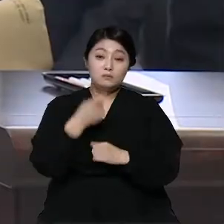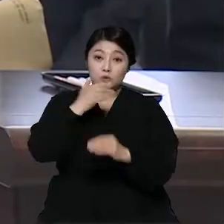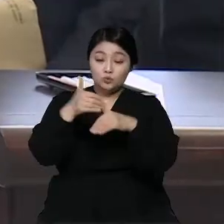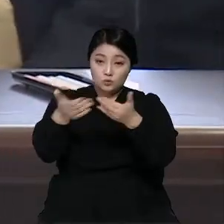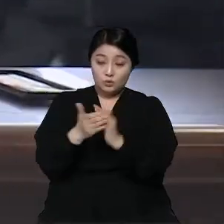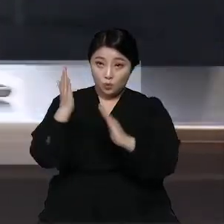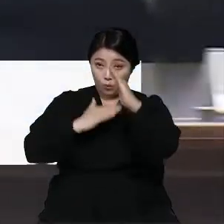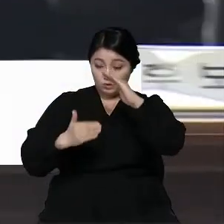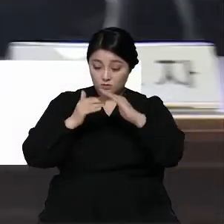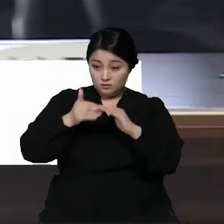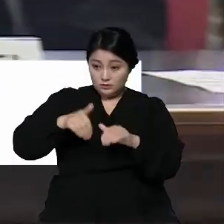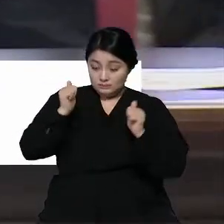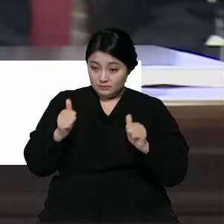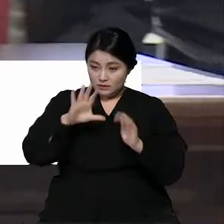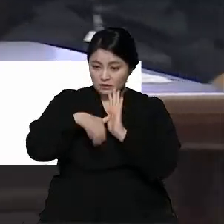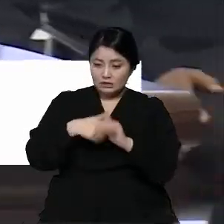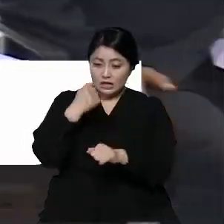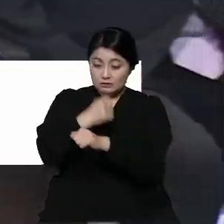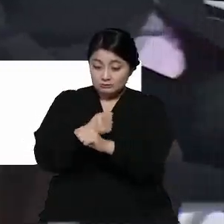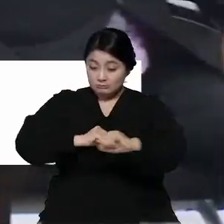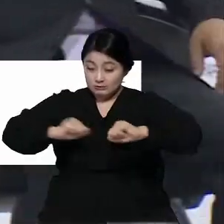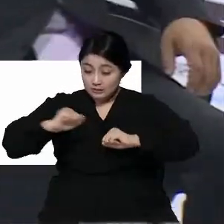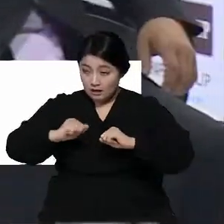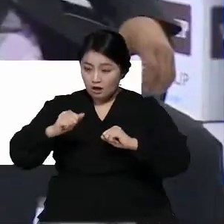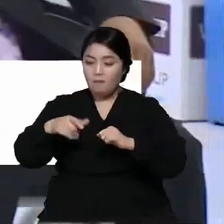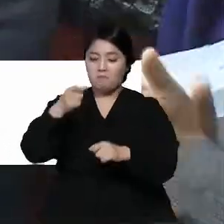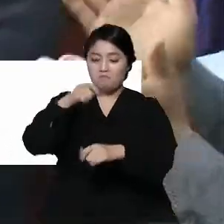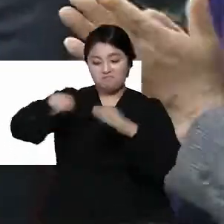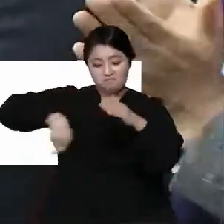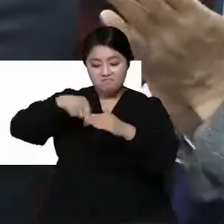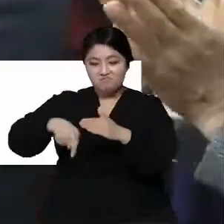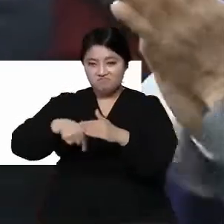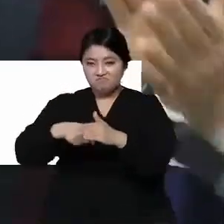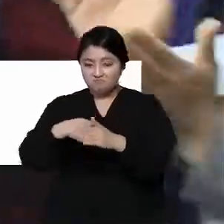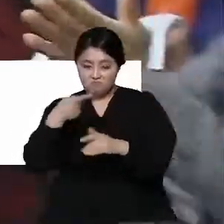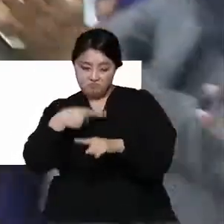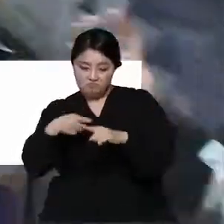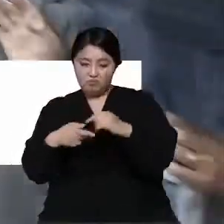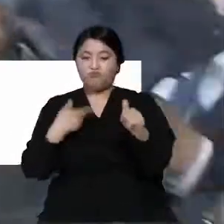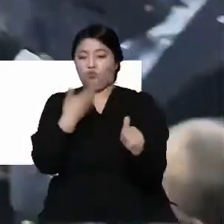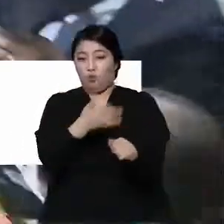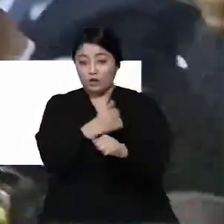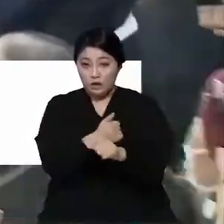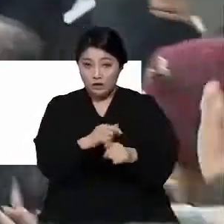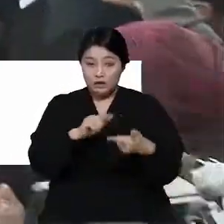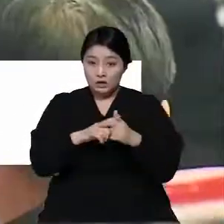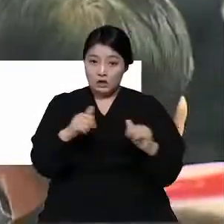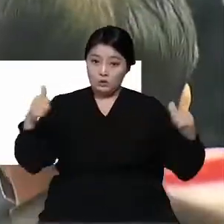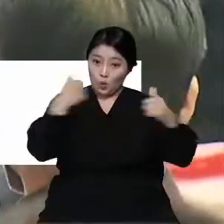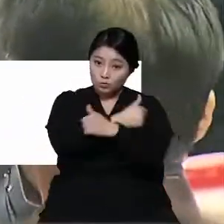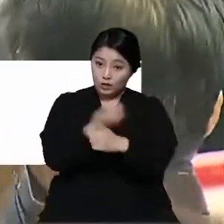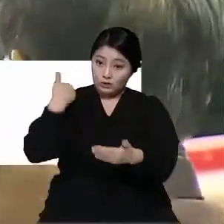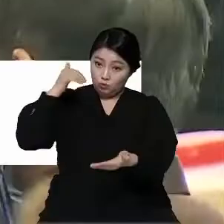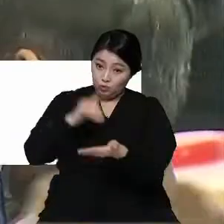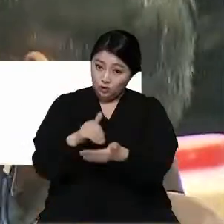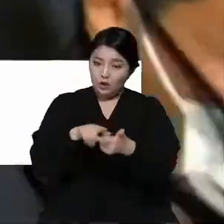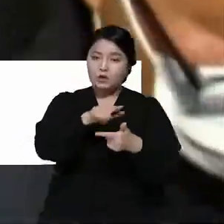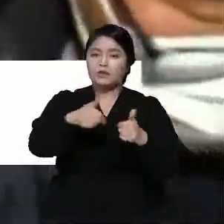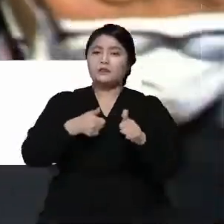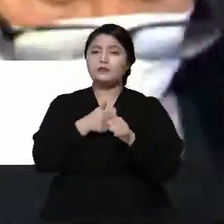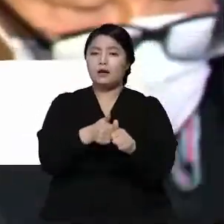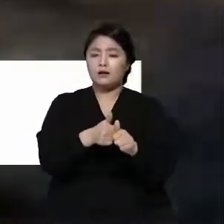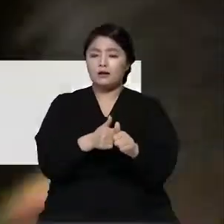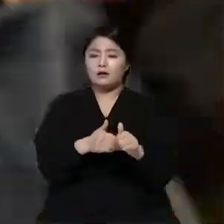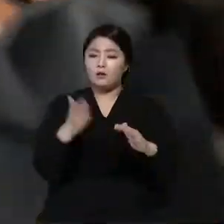민주당이 공천심사에서 대선 기여도를 반영하기로 일찌감치 정했고 정권 유지냐 교체냐에 따라 공천심사